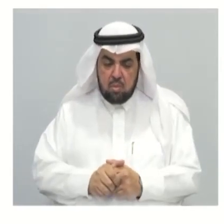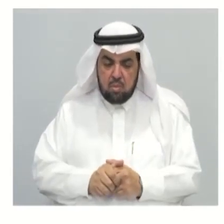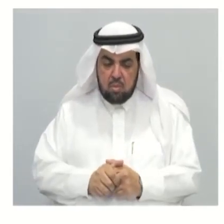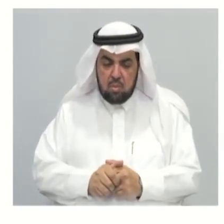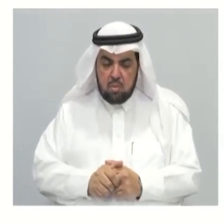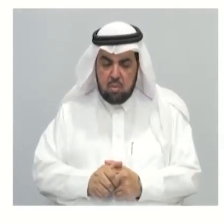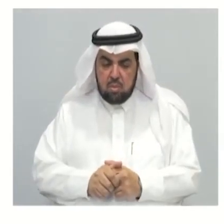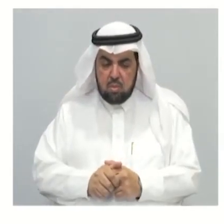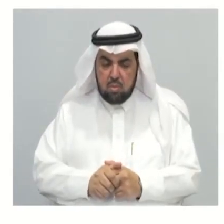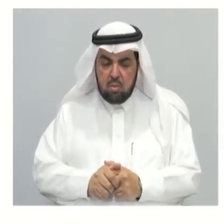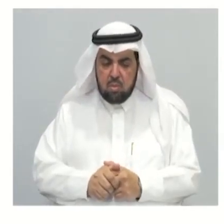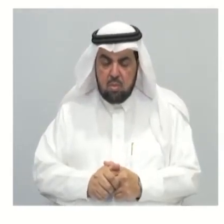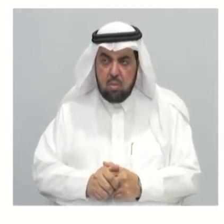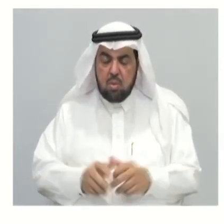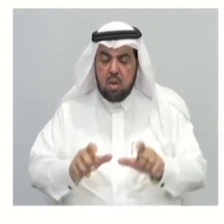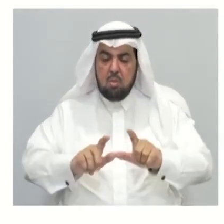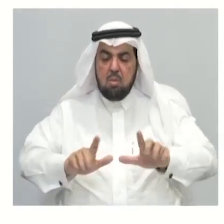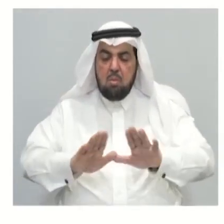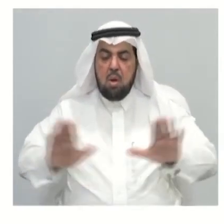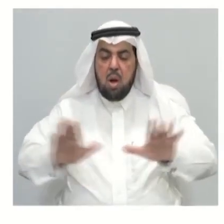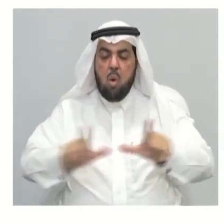المستطيل ثم من